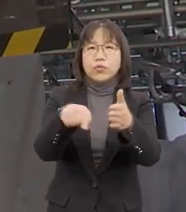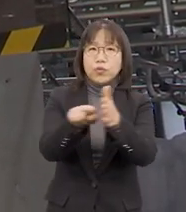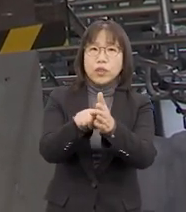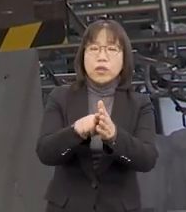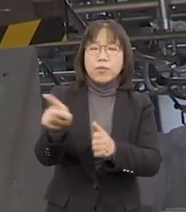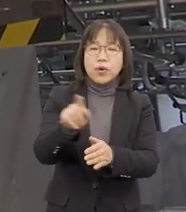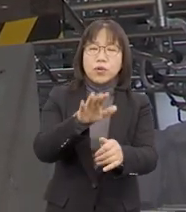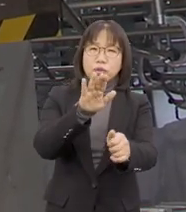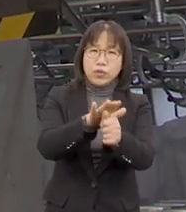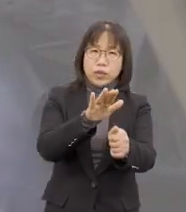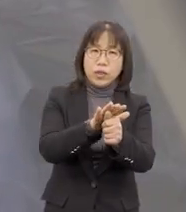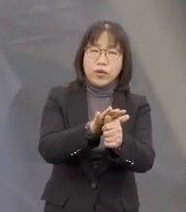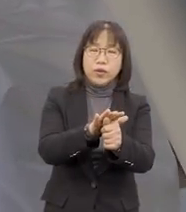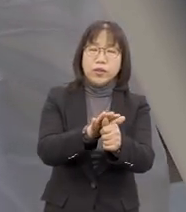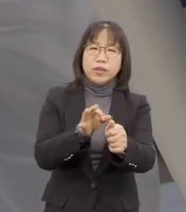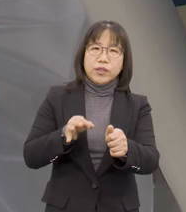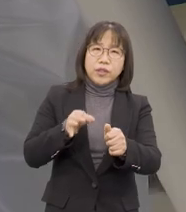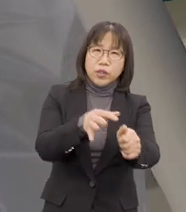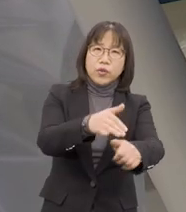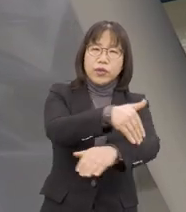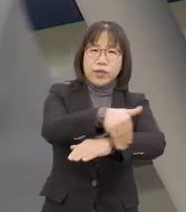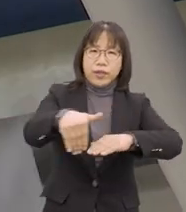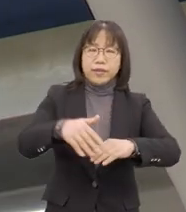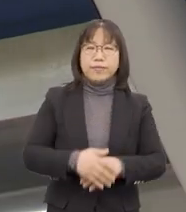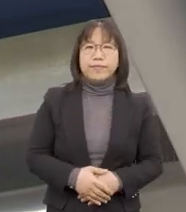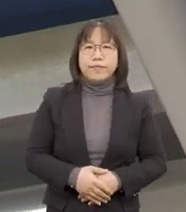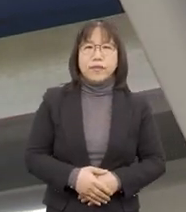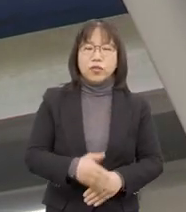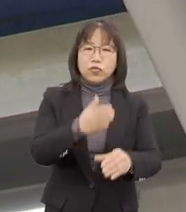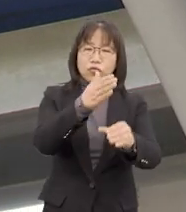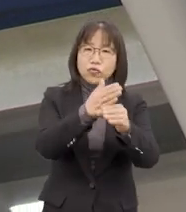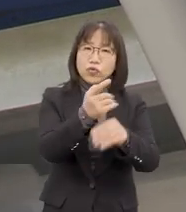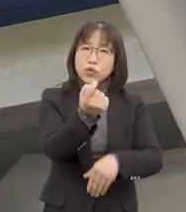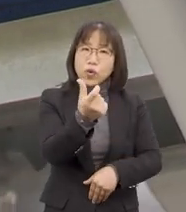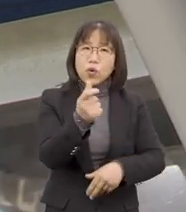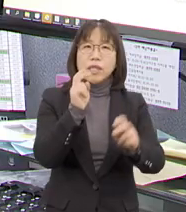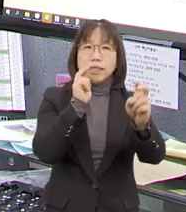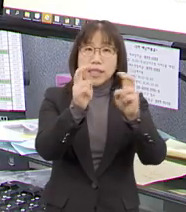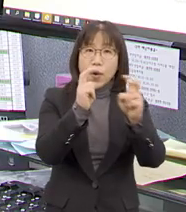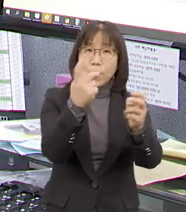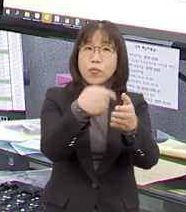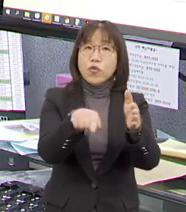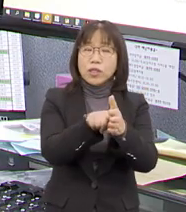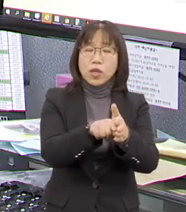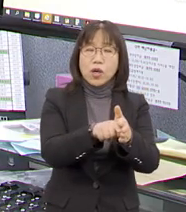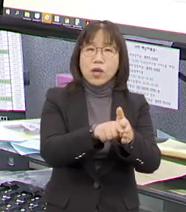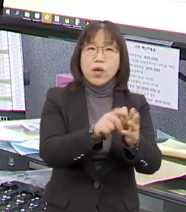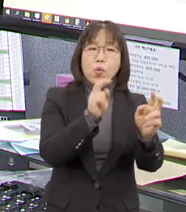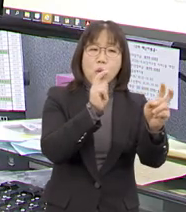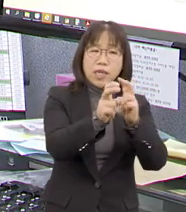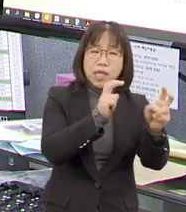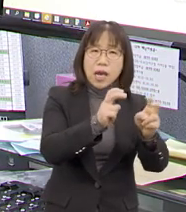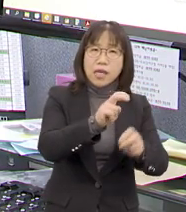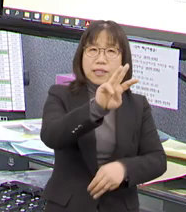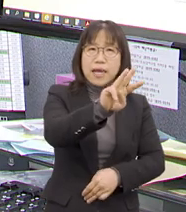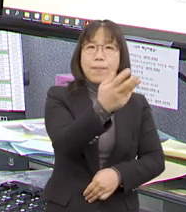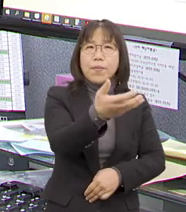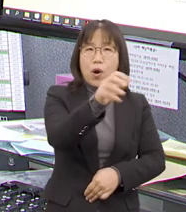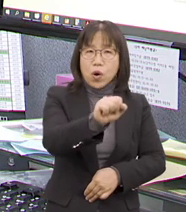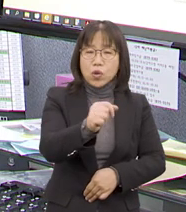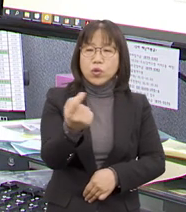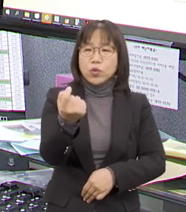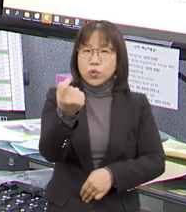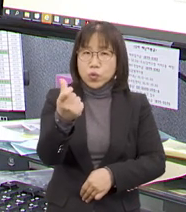초 적은 위해 중소기업 육성 기금 을 지원합니다 올해 중소기업 쏭 기금은 업체별로 최대